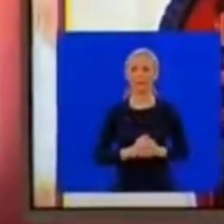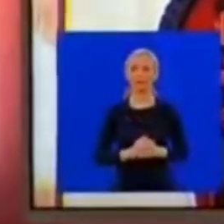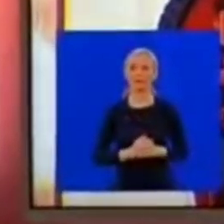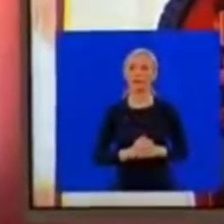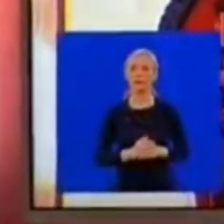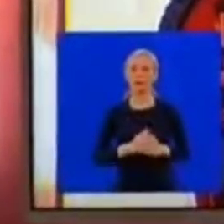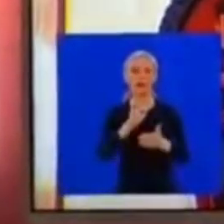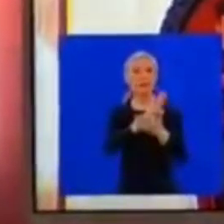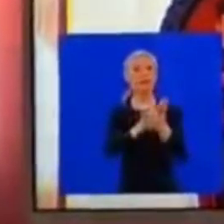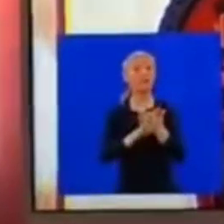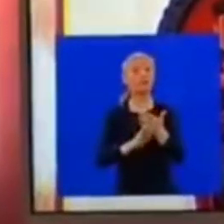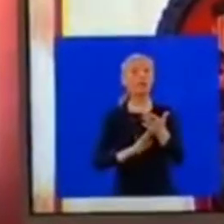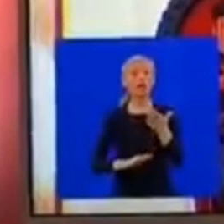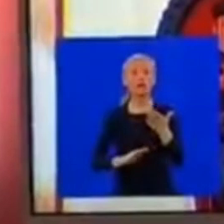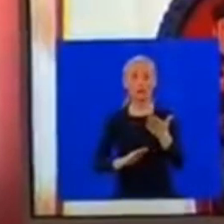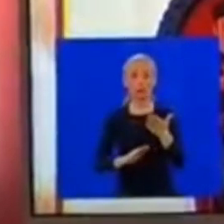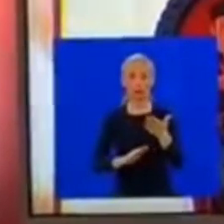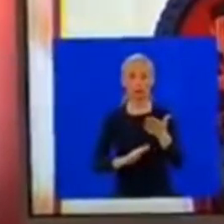Na početku